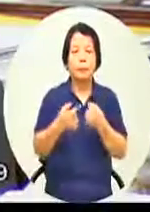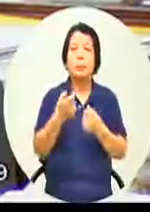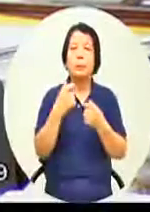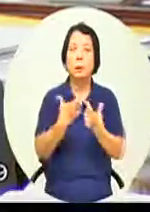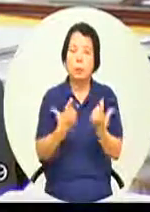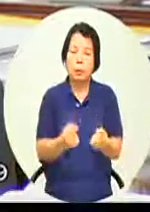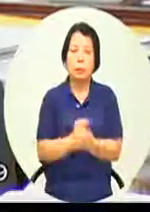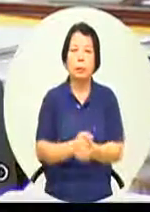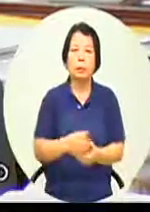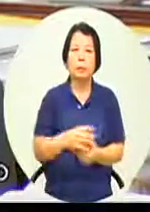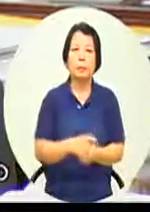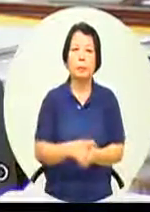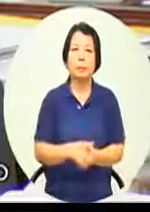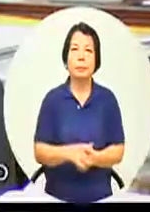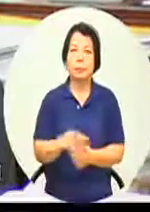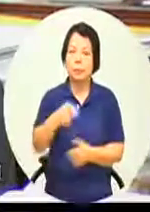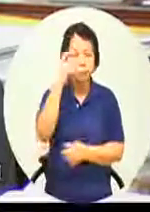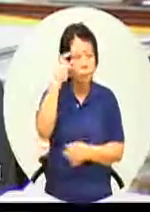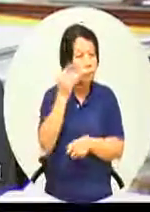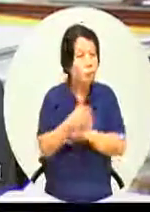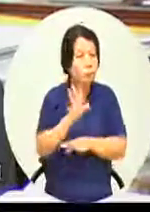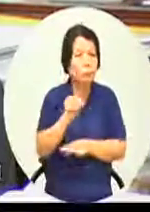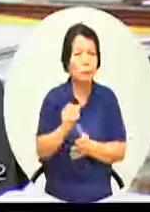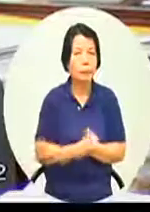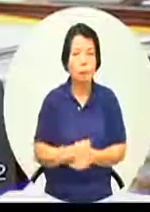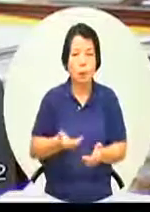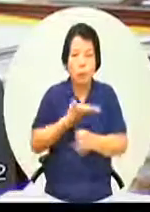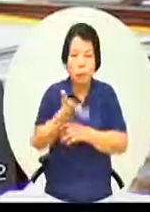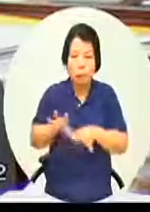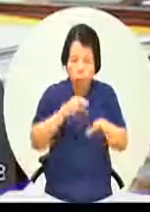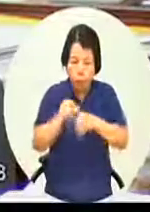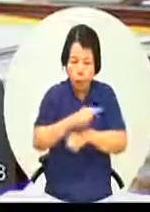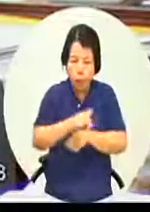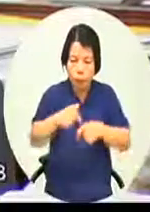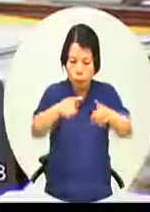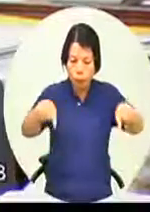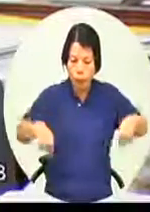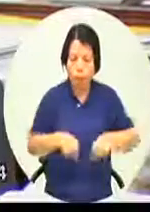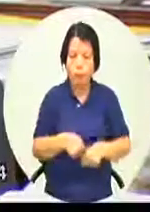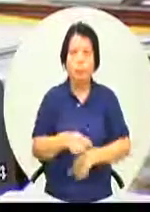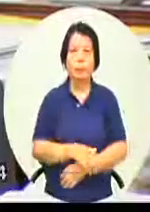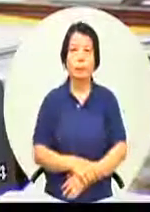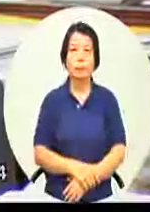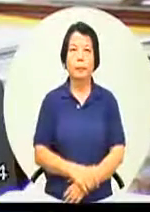过，好，其实我给你一个资料，绿建筑